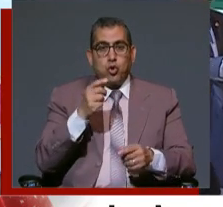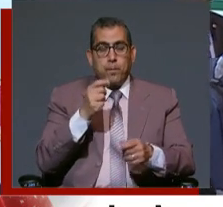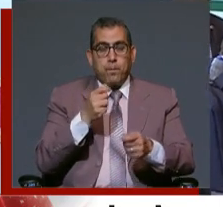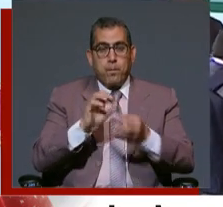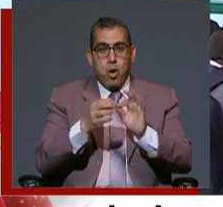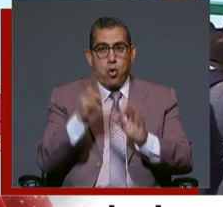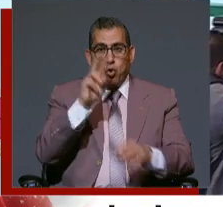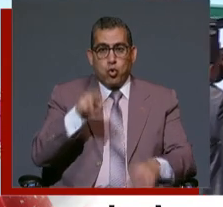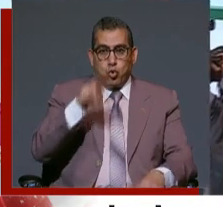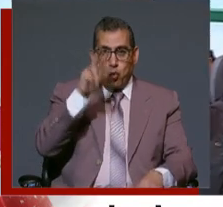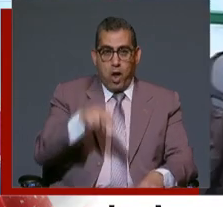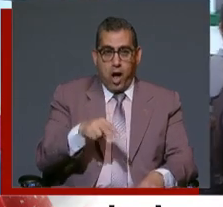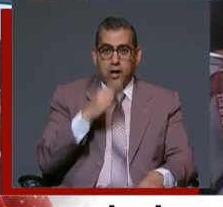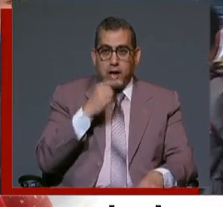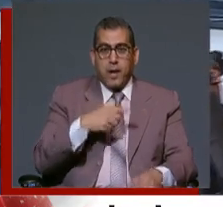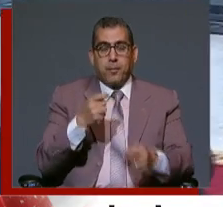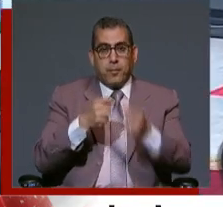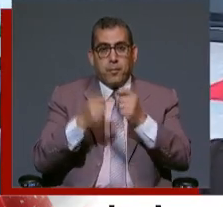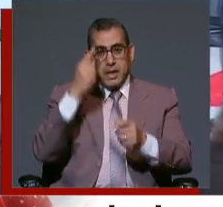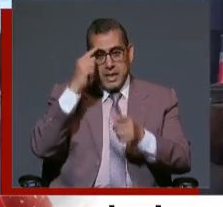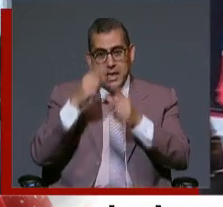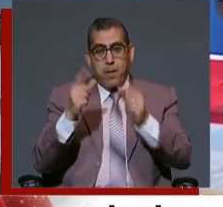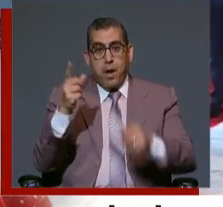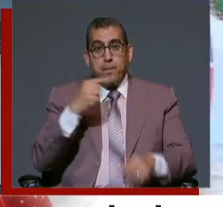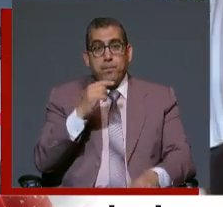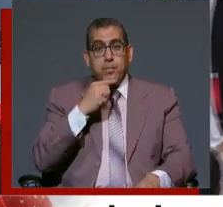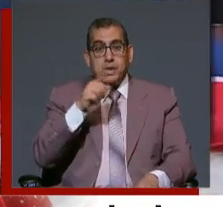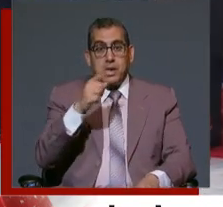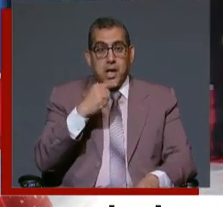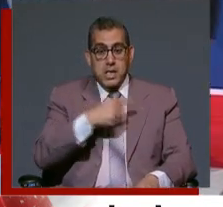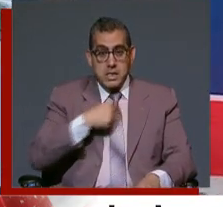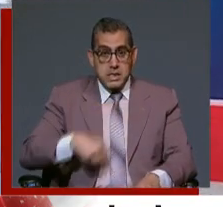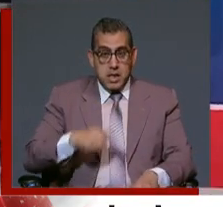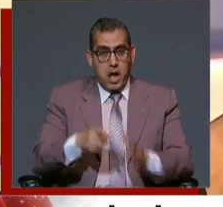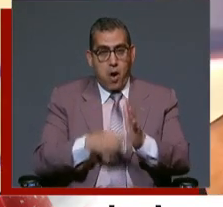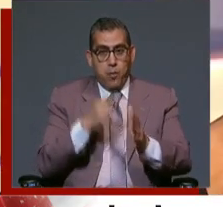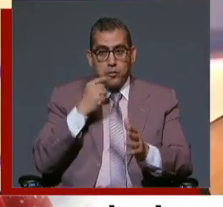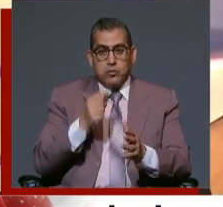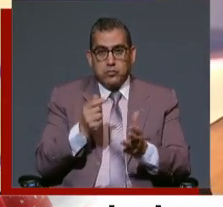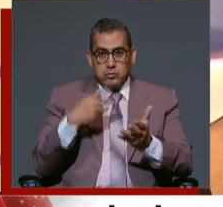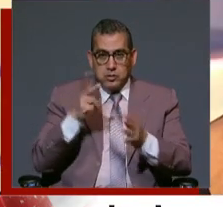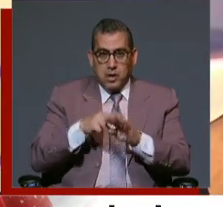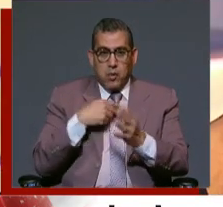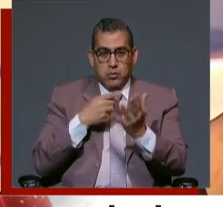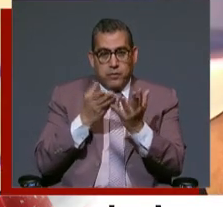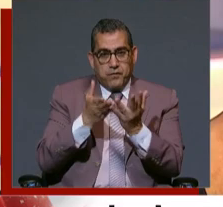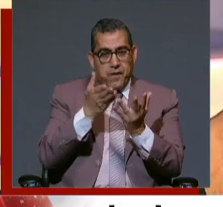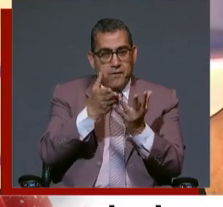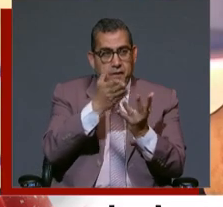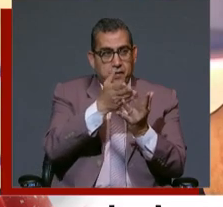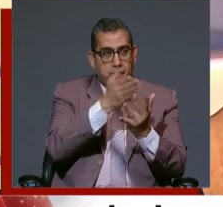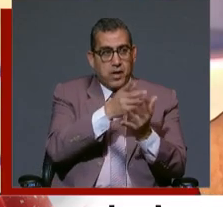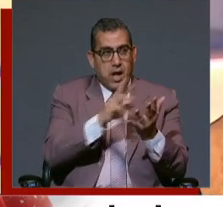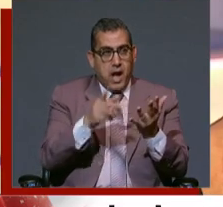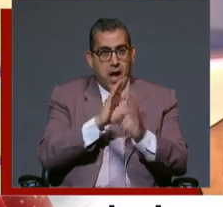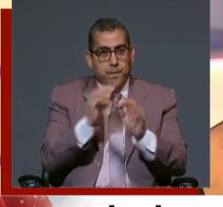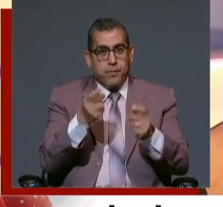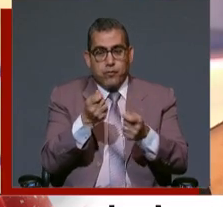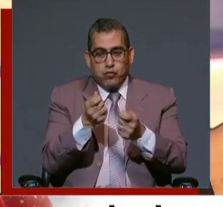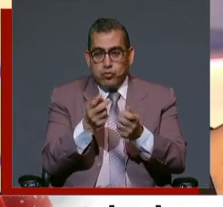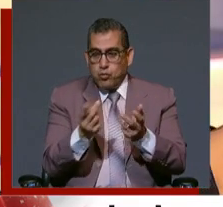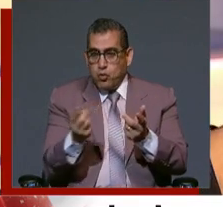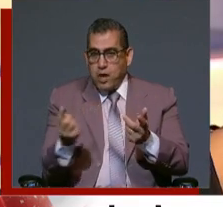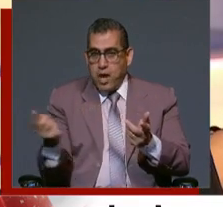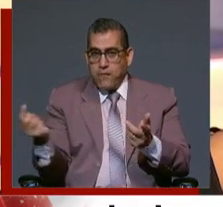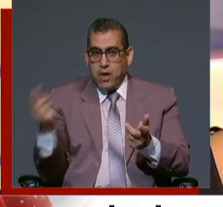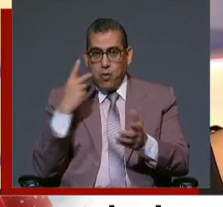بالين. فبالنسبه لنا تنويع المصادر، وده العالم كله متجه لكده، انه يبقى في عملات مختلفه، يعني ما